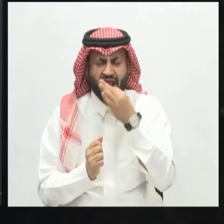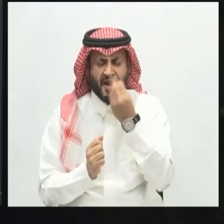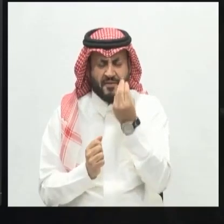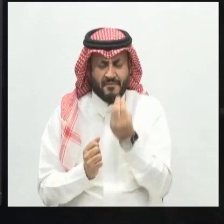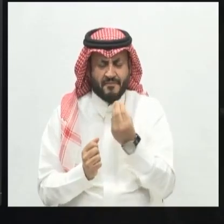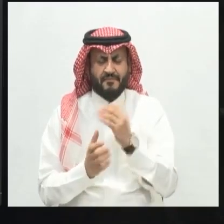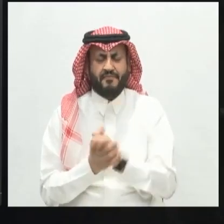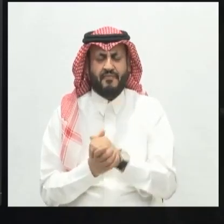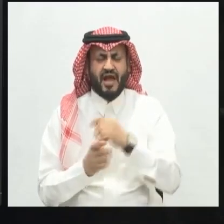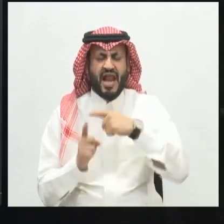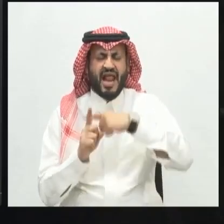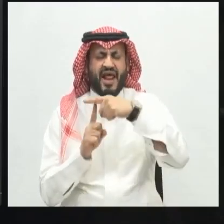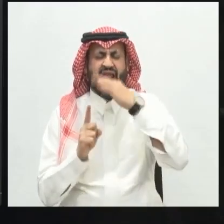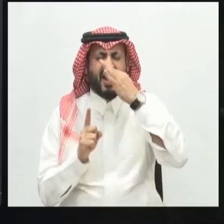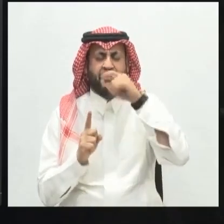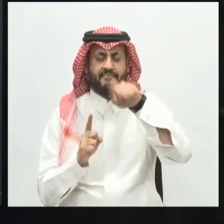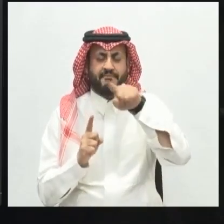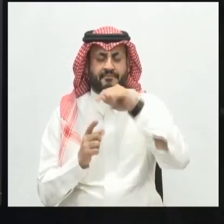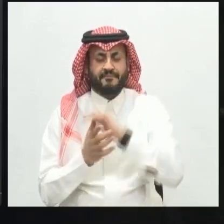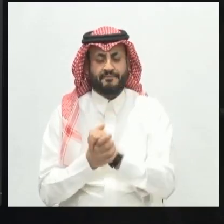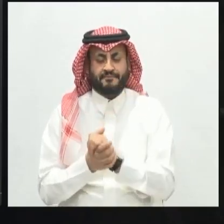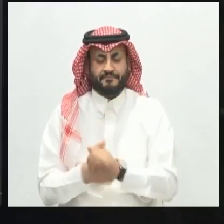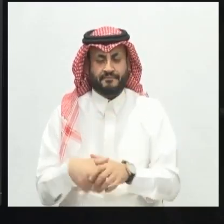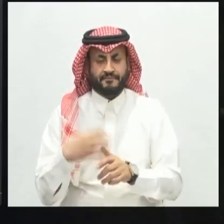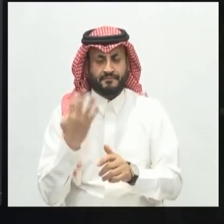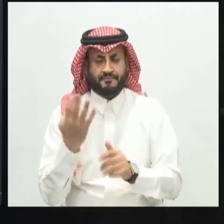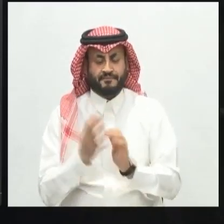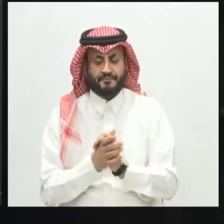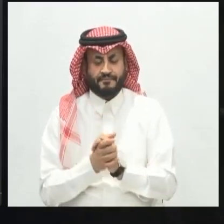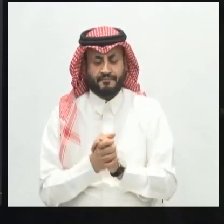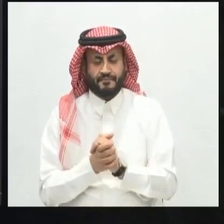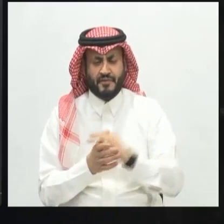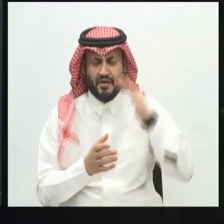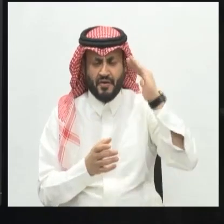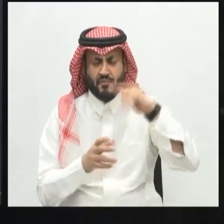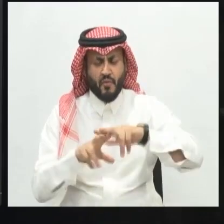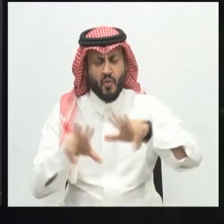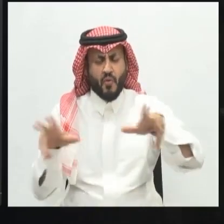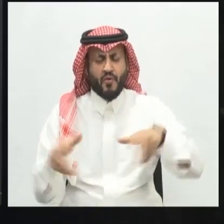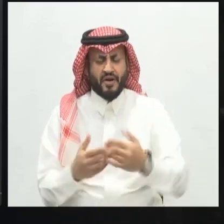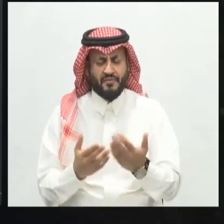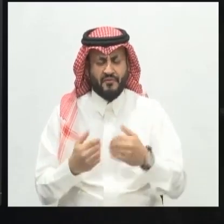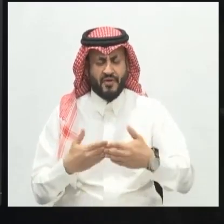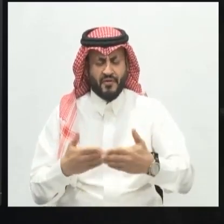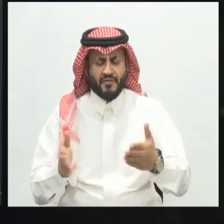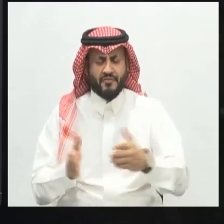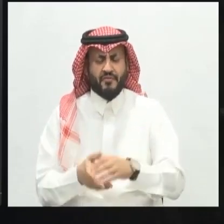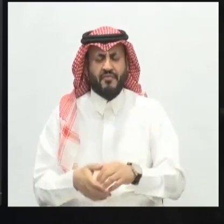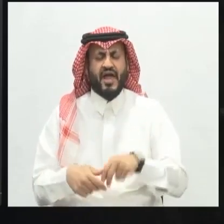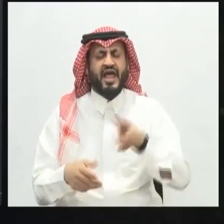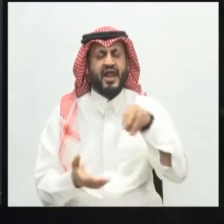وعدم ارتفاع الصوت بارك الله فيكم رابعا افشاء السلام قبل الدخول اي